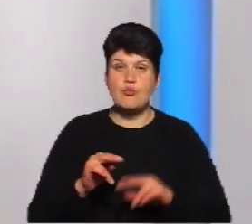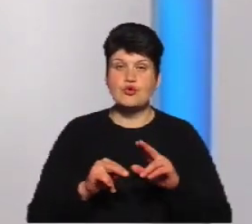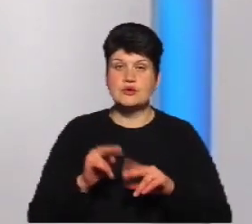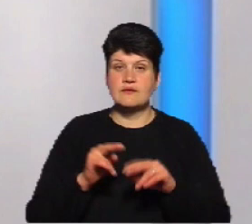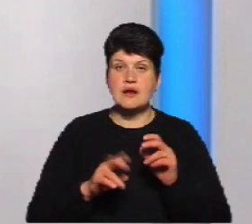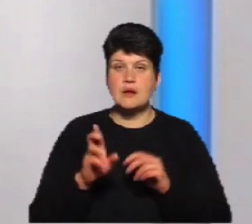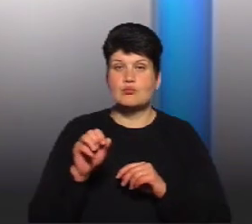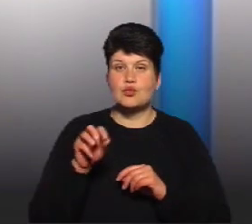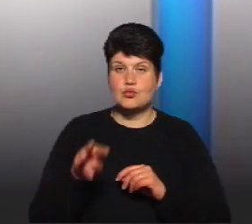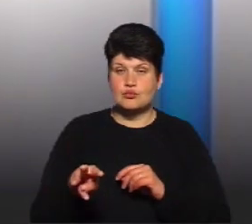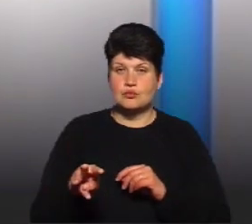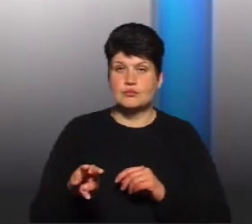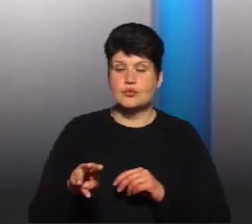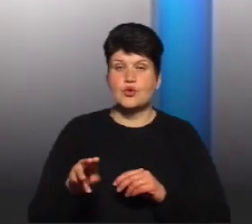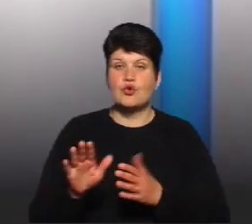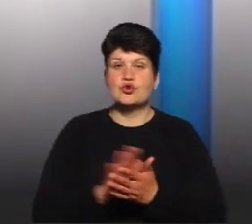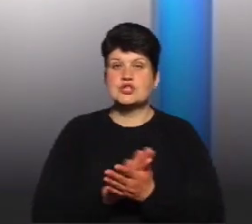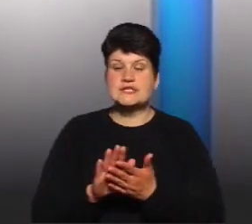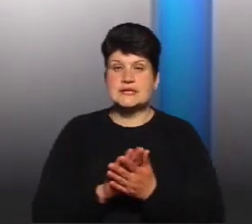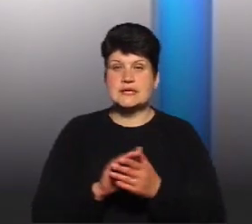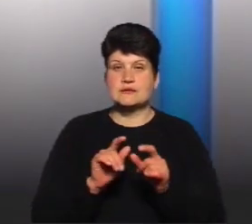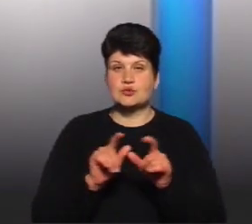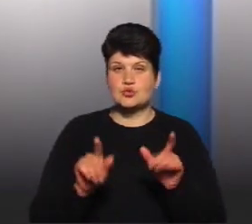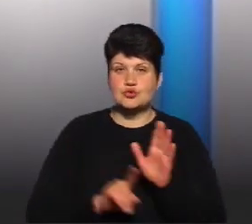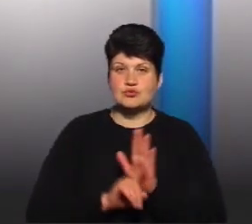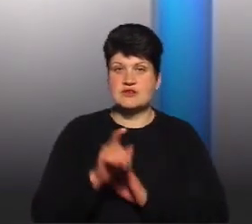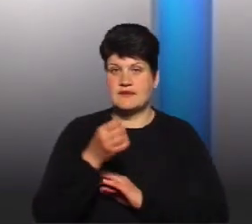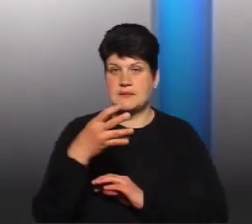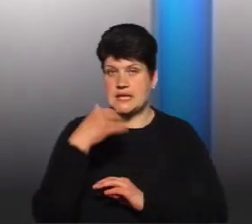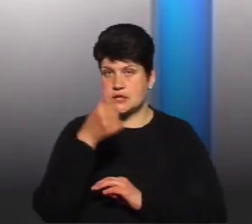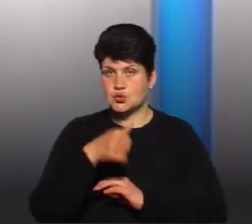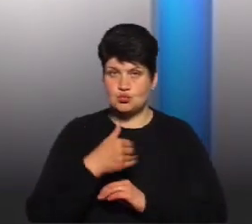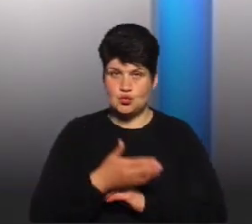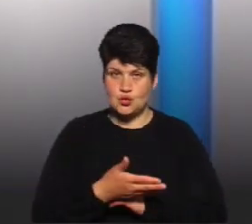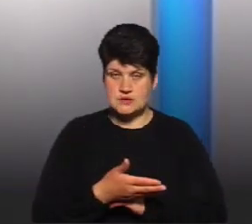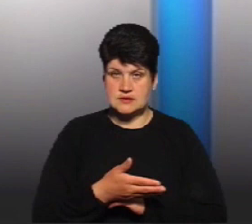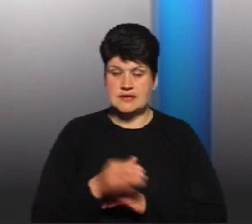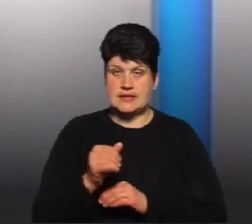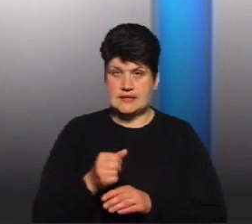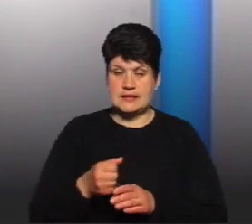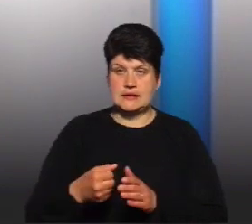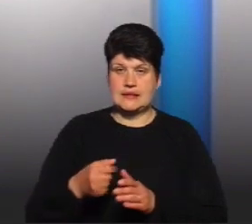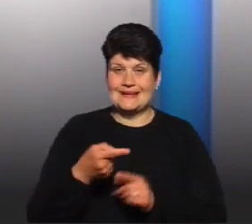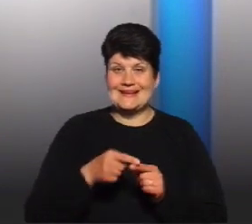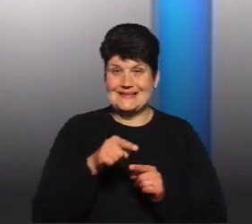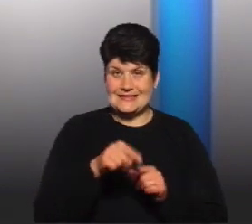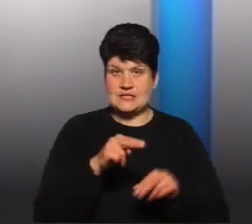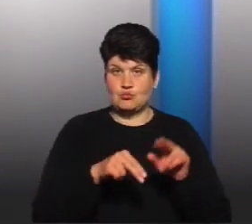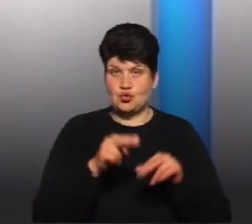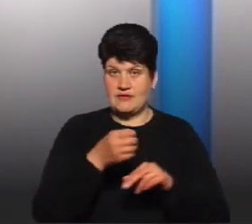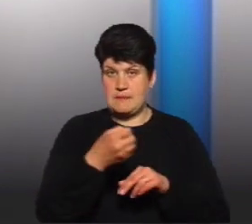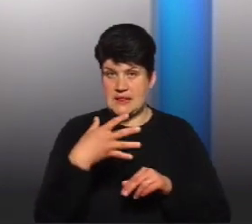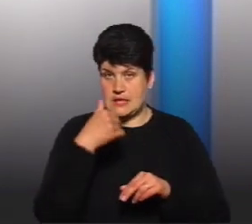розпочався, очисних споруд розпочався в 15-му році. І от, власне, ці збудовані в 15-му році